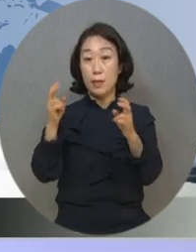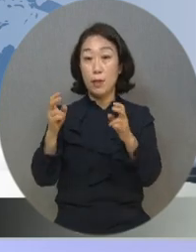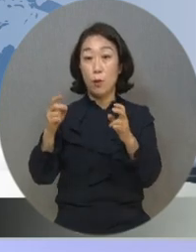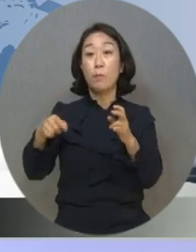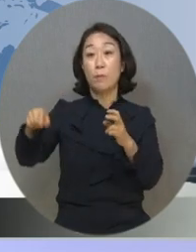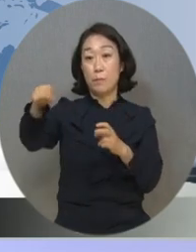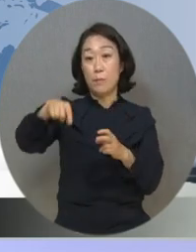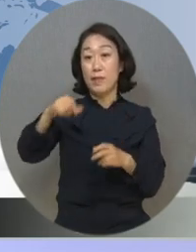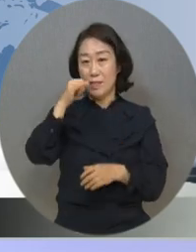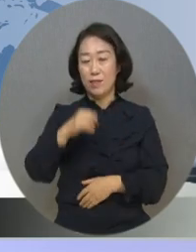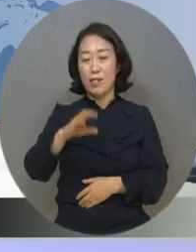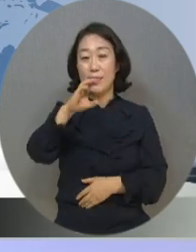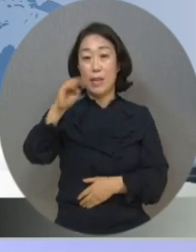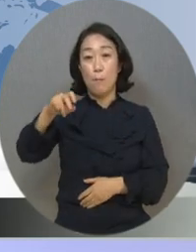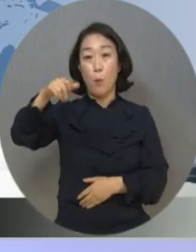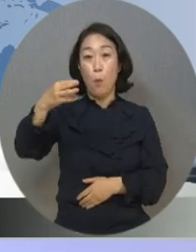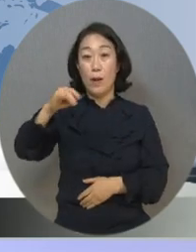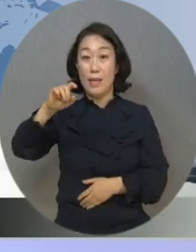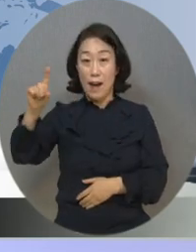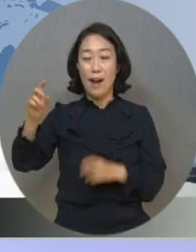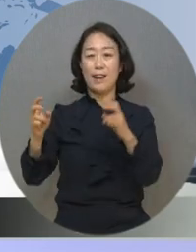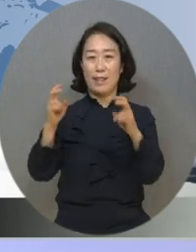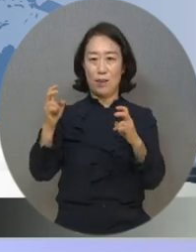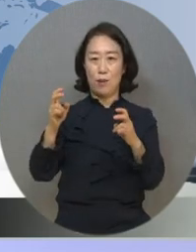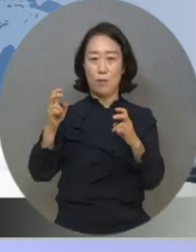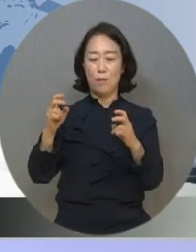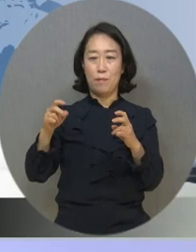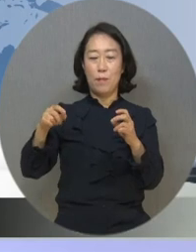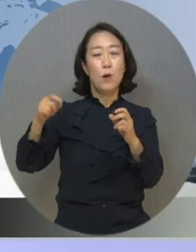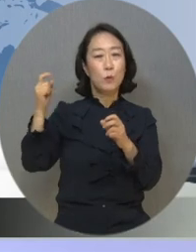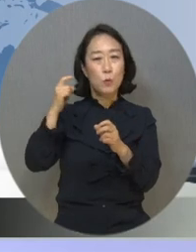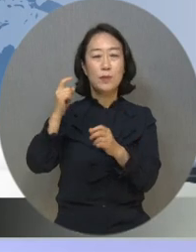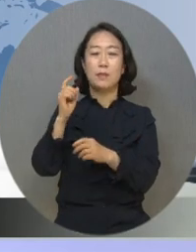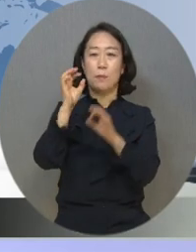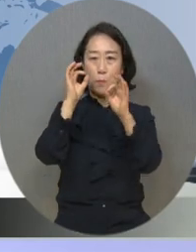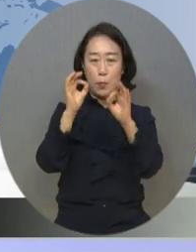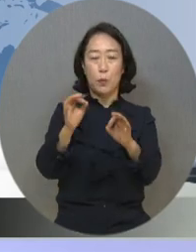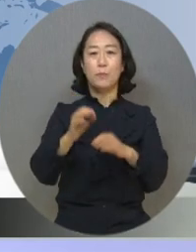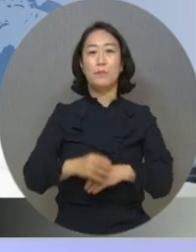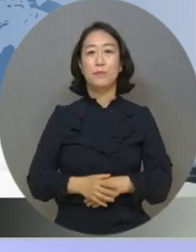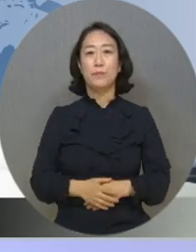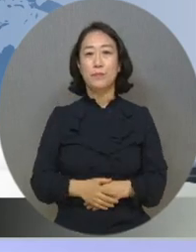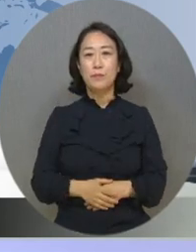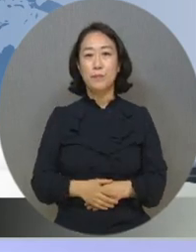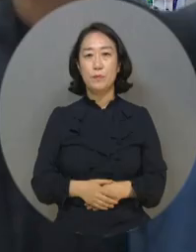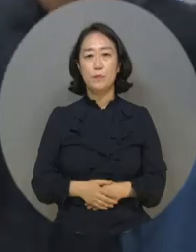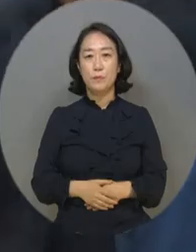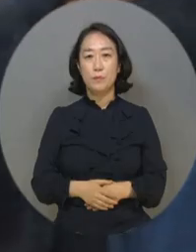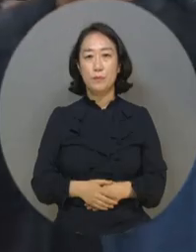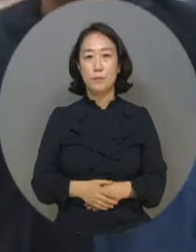바로 cm 코리아인데요 박성현 기자가 이들의 이야기를 담아왔습니다